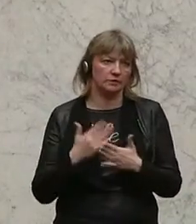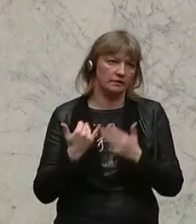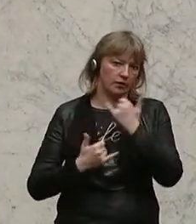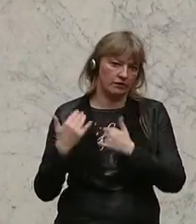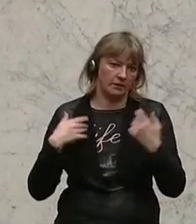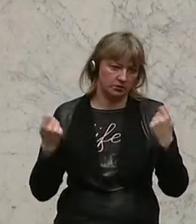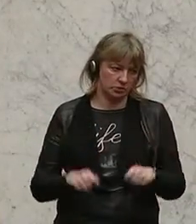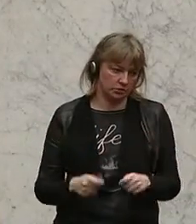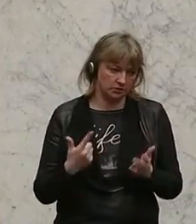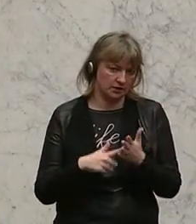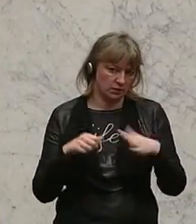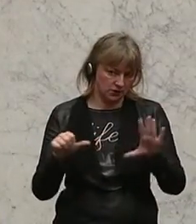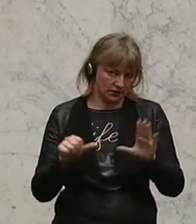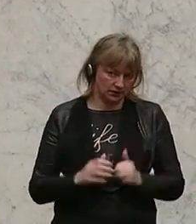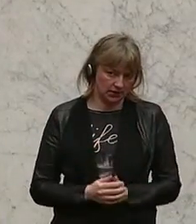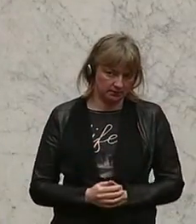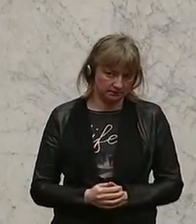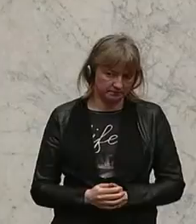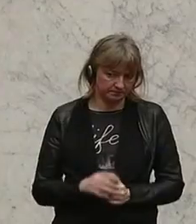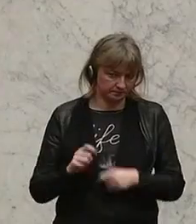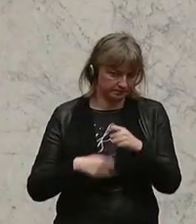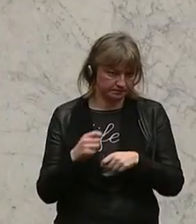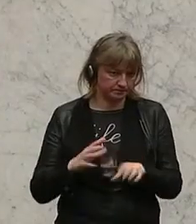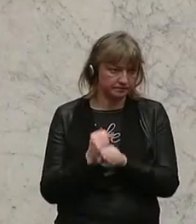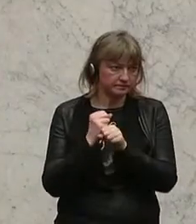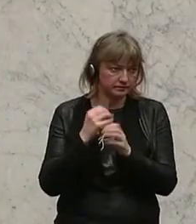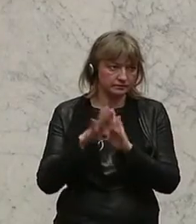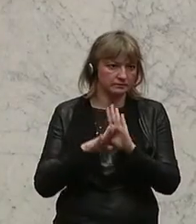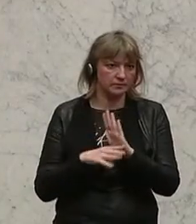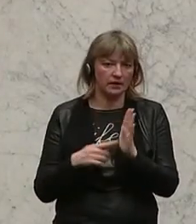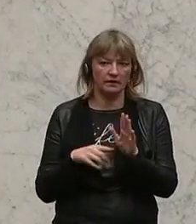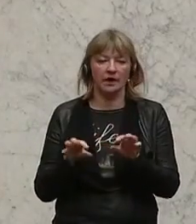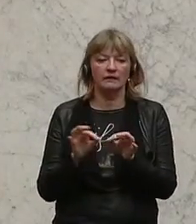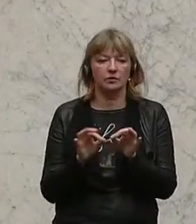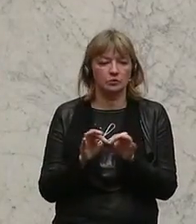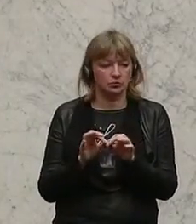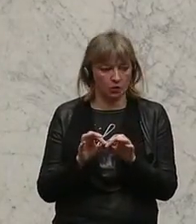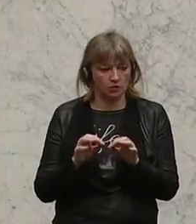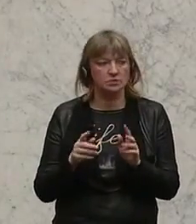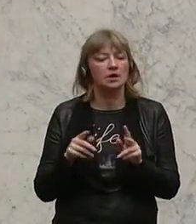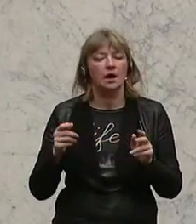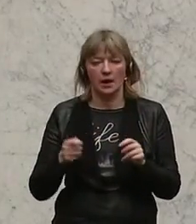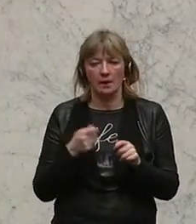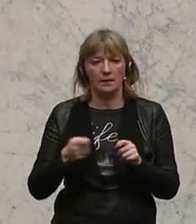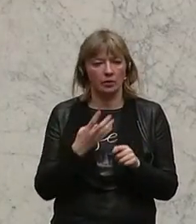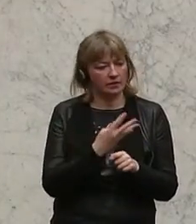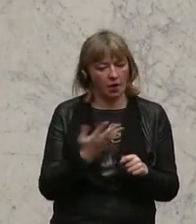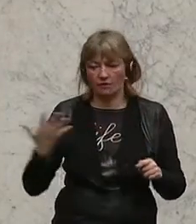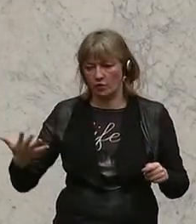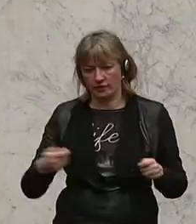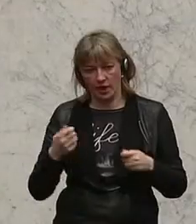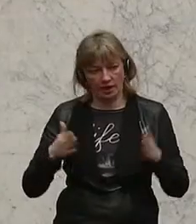Vorjahr beschlossen haben, 2016, im Arbeitsverfassungsgesetz die Funktionsperiode für Betriebsräte von 4 auf 5 Jahre zu erweitern und auch